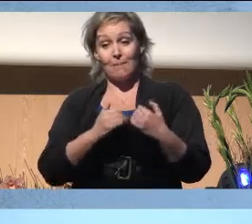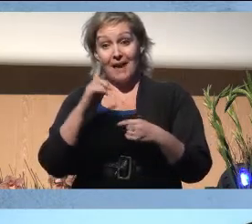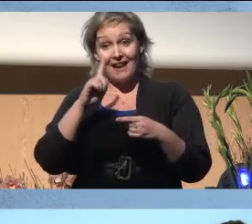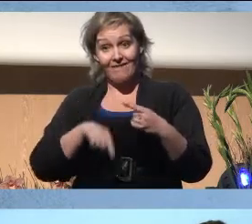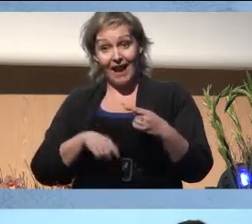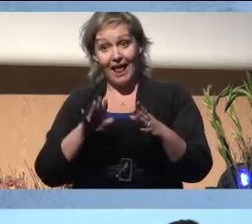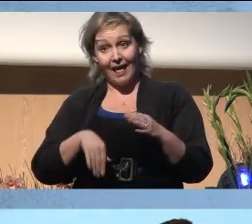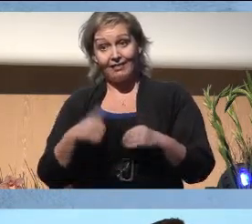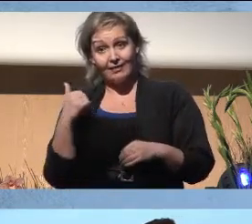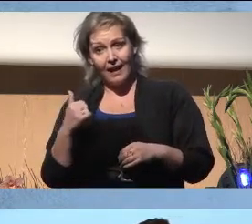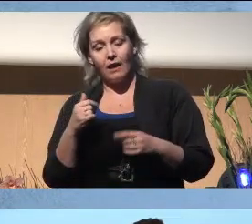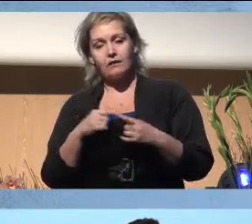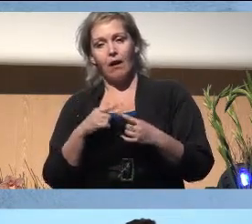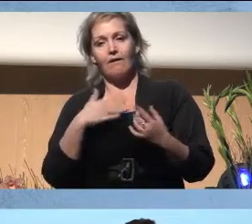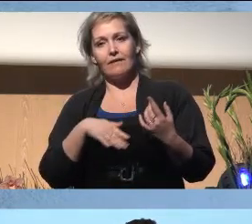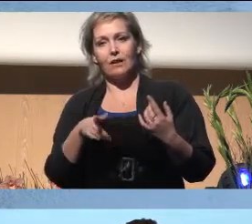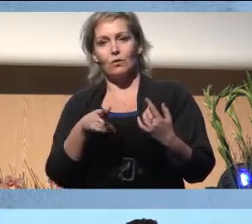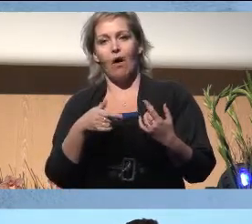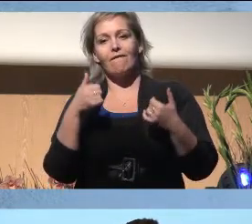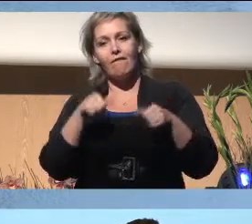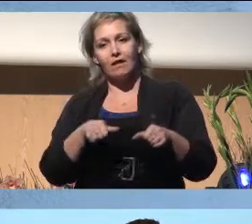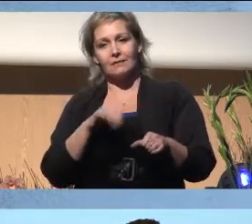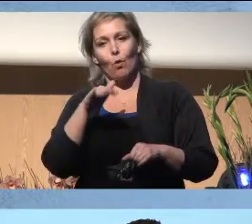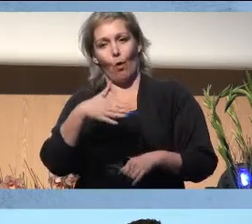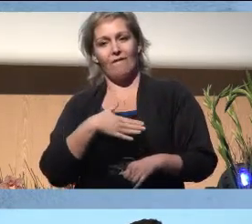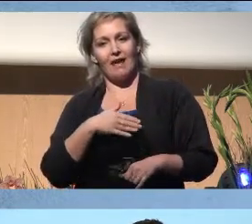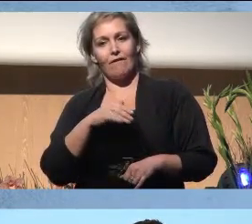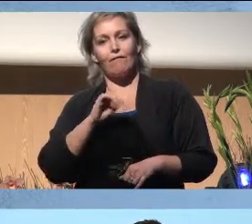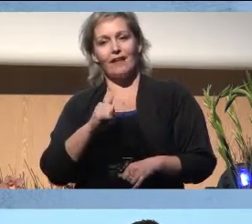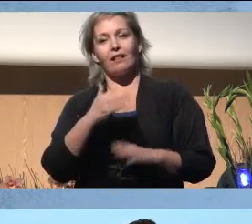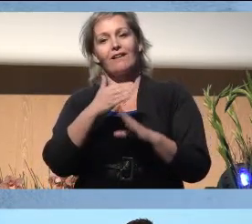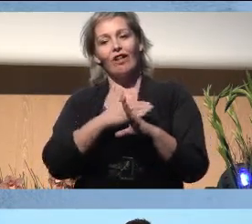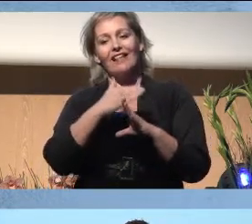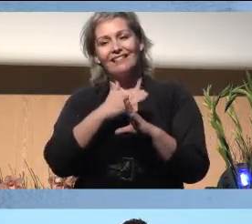fel än så här så kommer man ha svårt att överleva, därför att